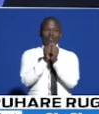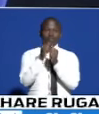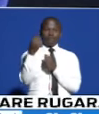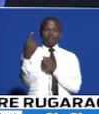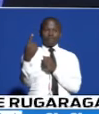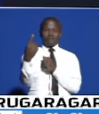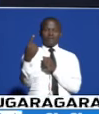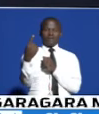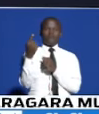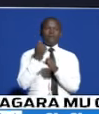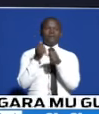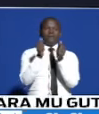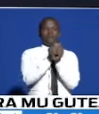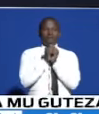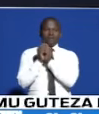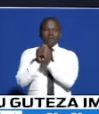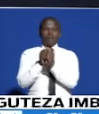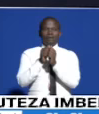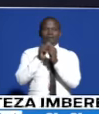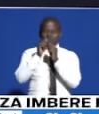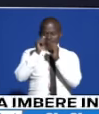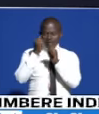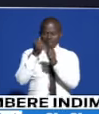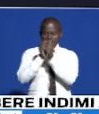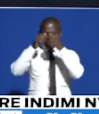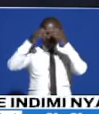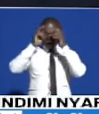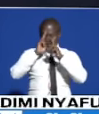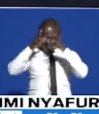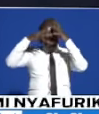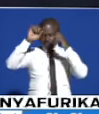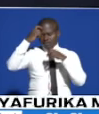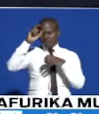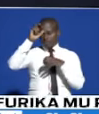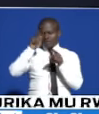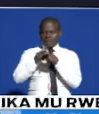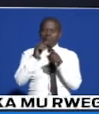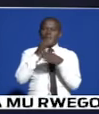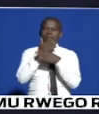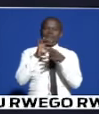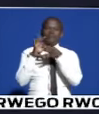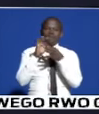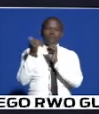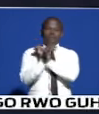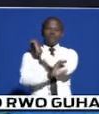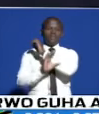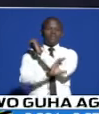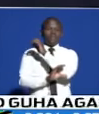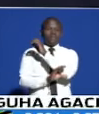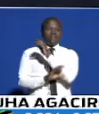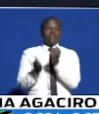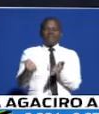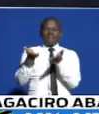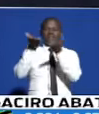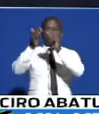11 horana na Perezida wa Repubulika imyaka 9 nka minisitiri w'ububanyi n'amahanga byanzamuriye